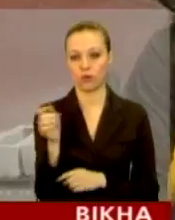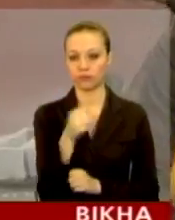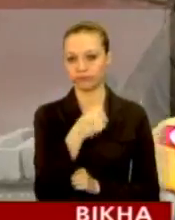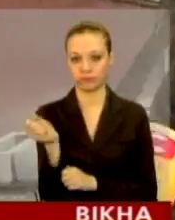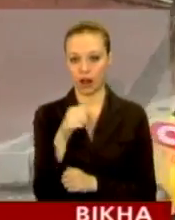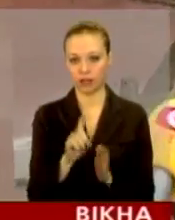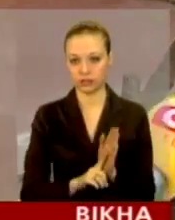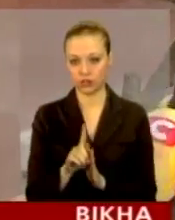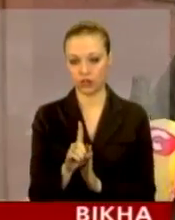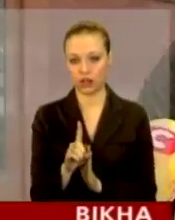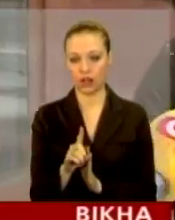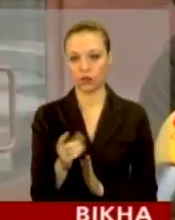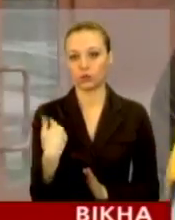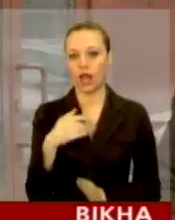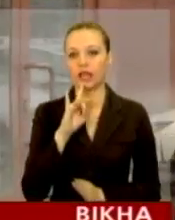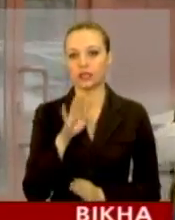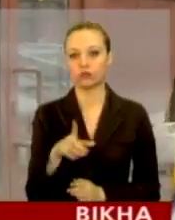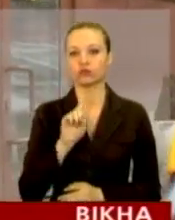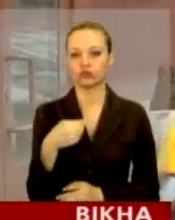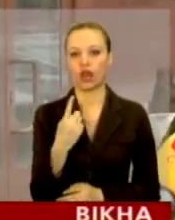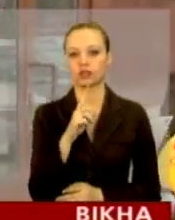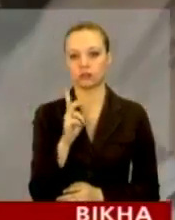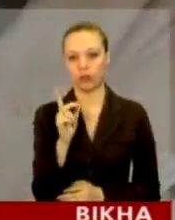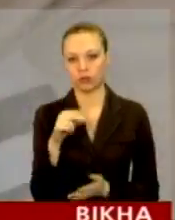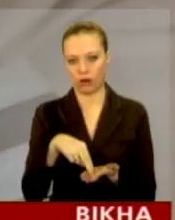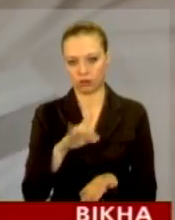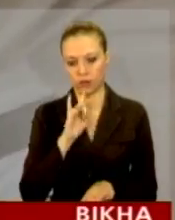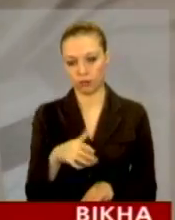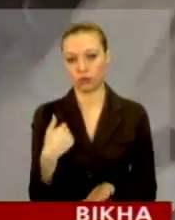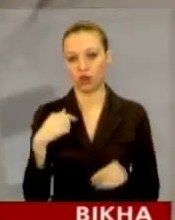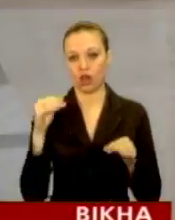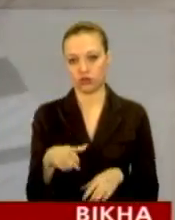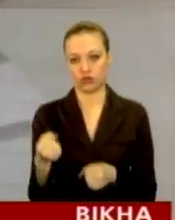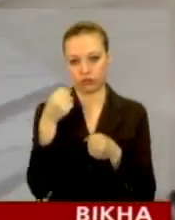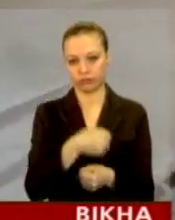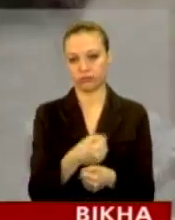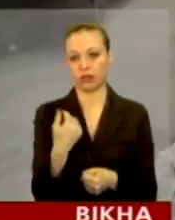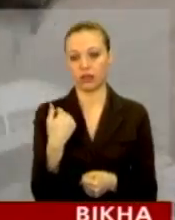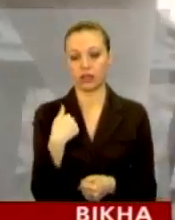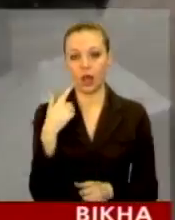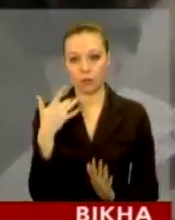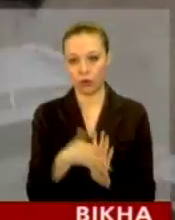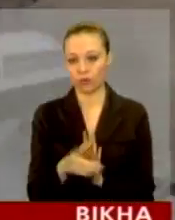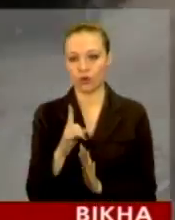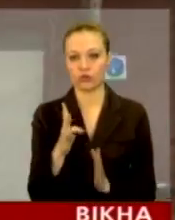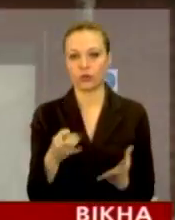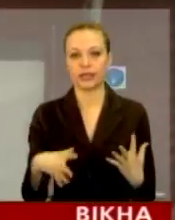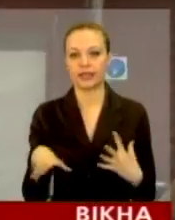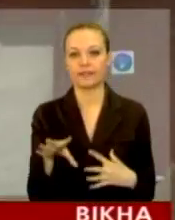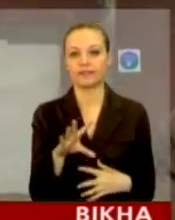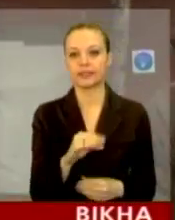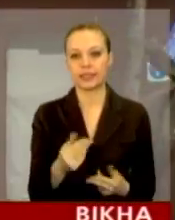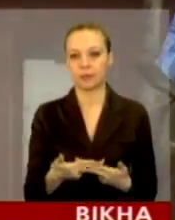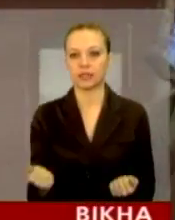спочатку. Ну, я же не буду махать там час-полтора. Я решил повесить. Я понимаю, что